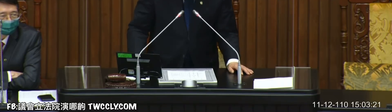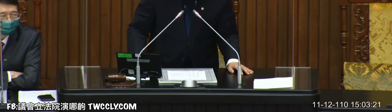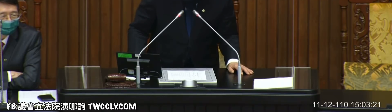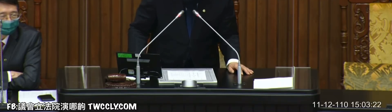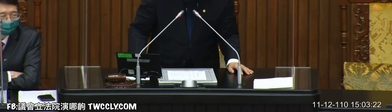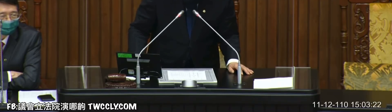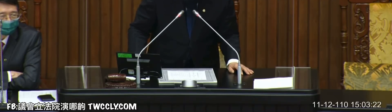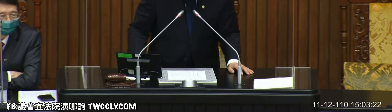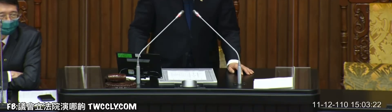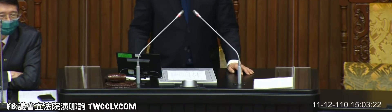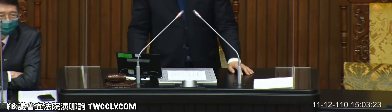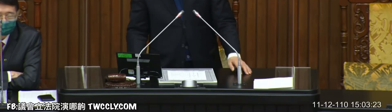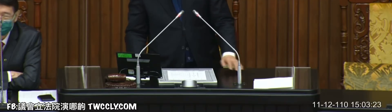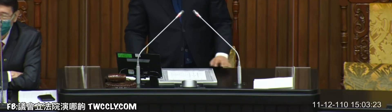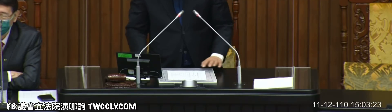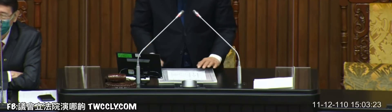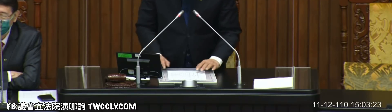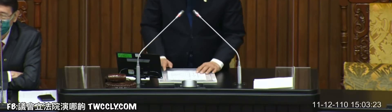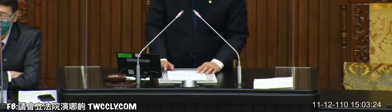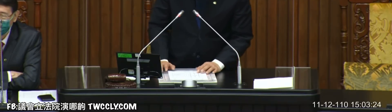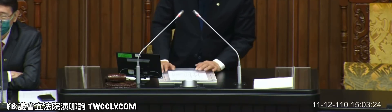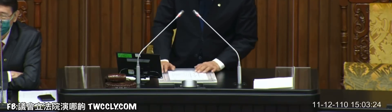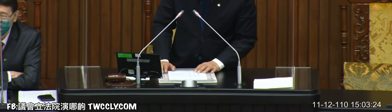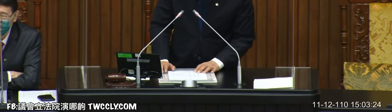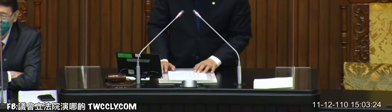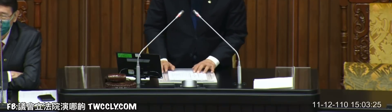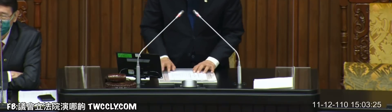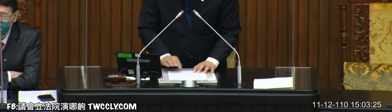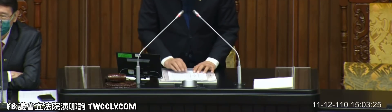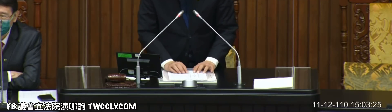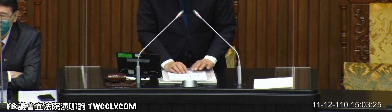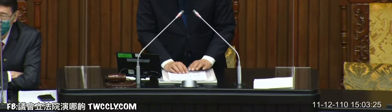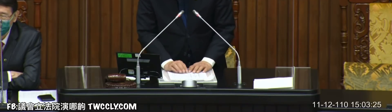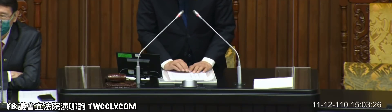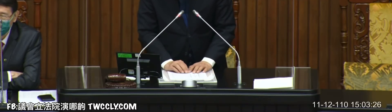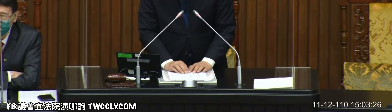谢谢郑委员，继续请。